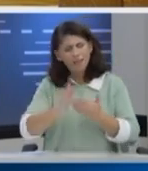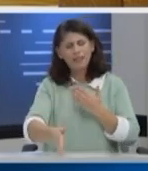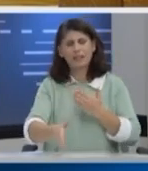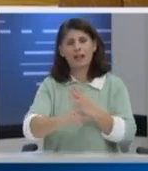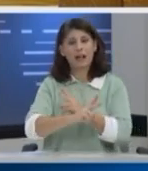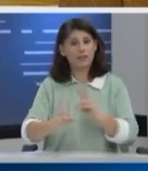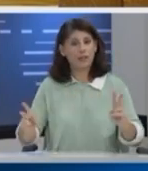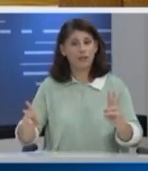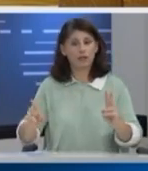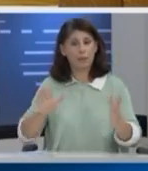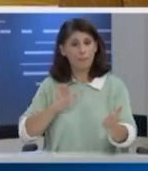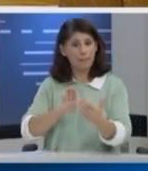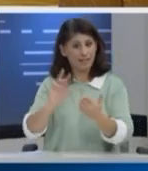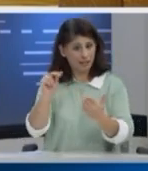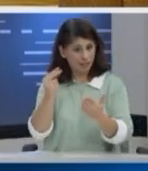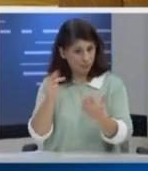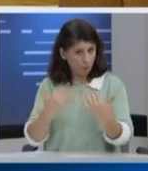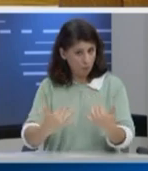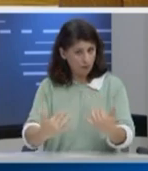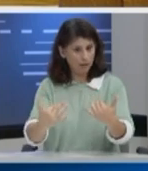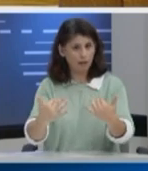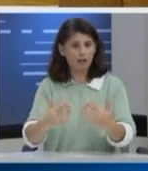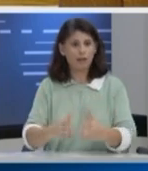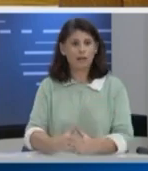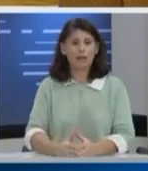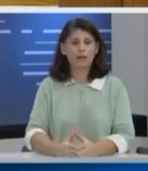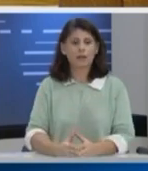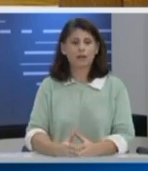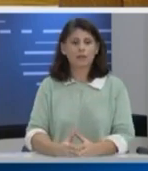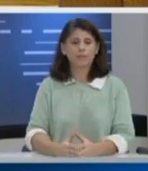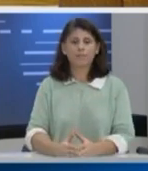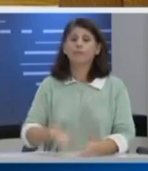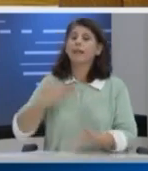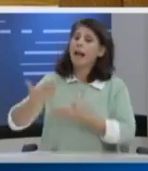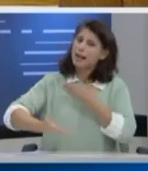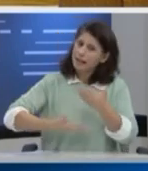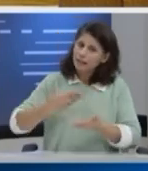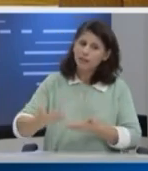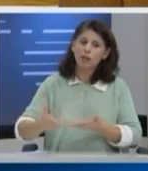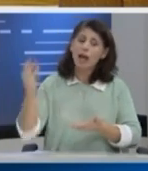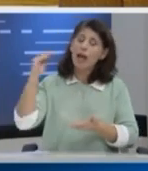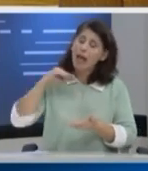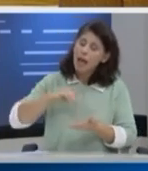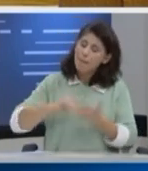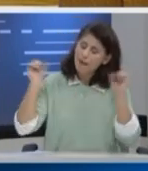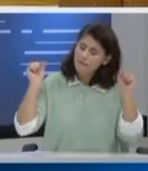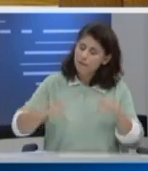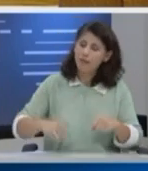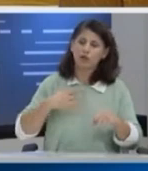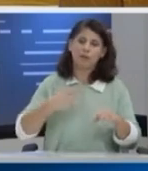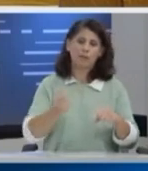καθαρότητα ενώπιον της εθνικής αντιπροσωπείας την ανανέωση, την επαναβεβαίωση